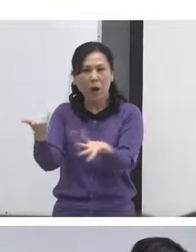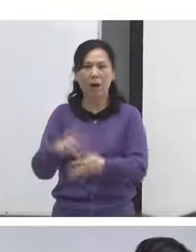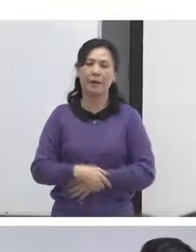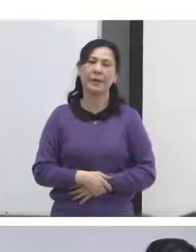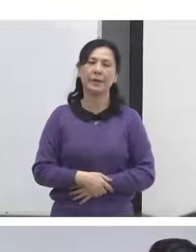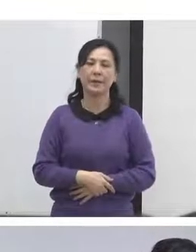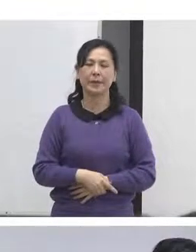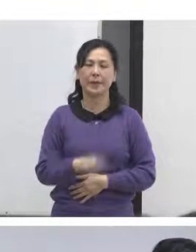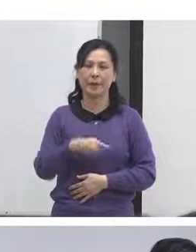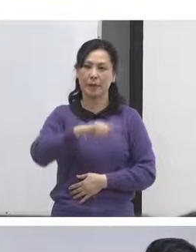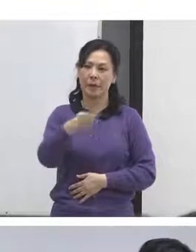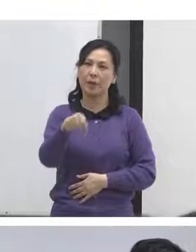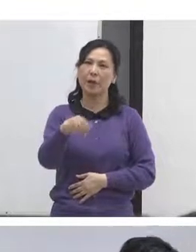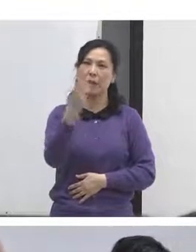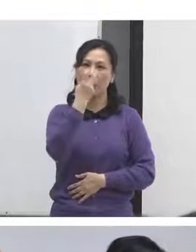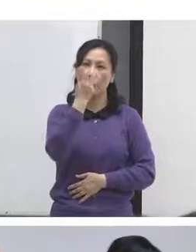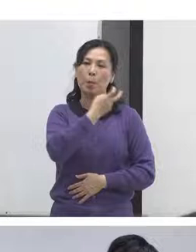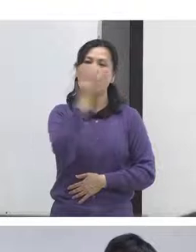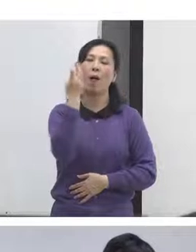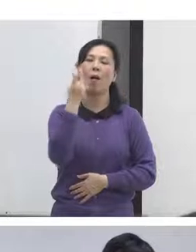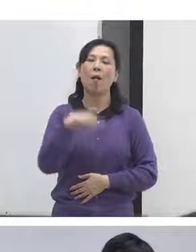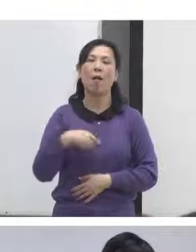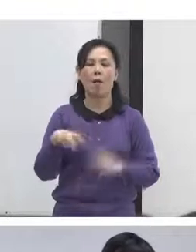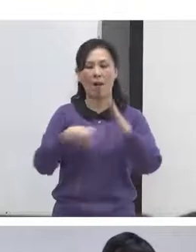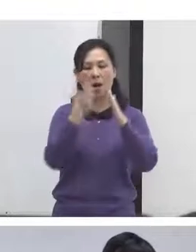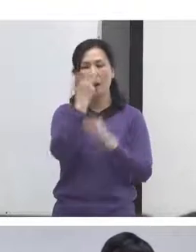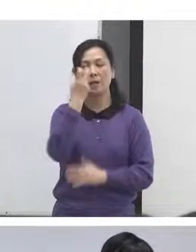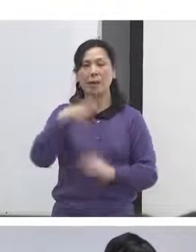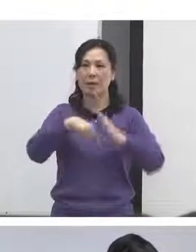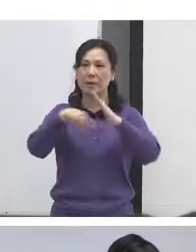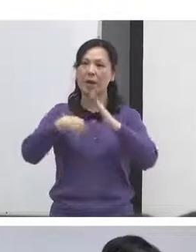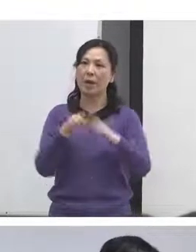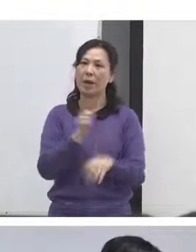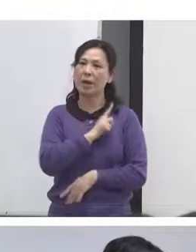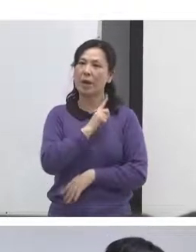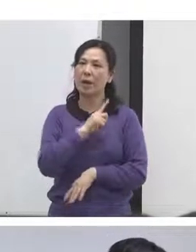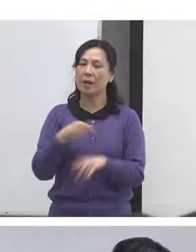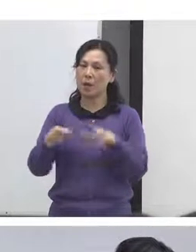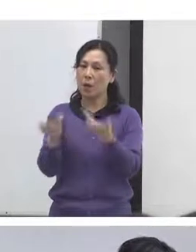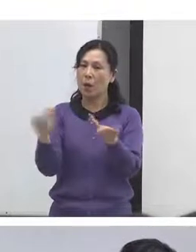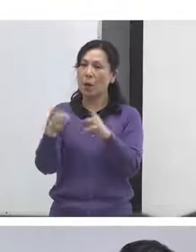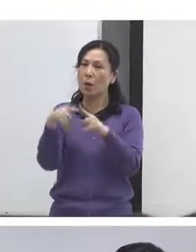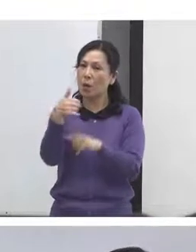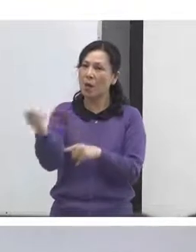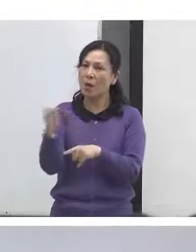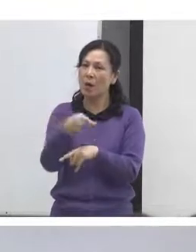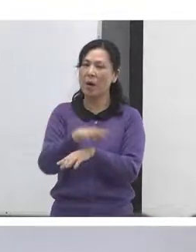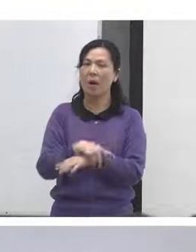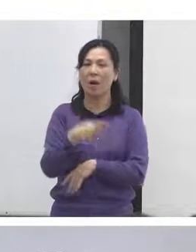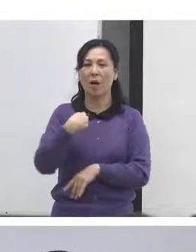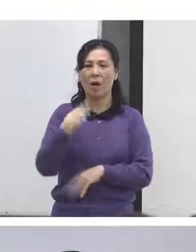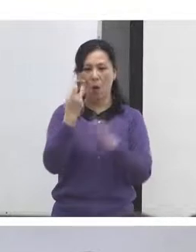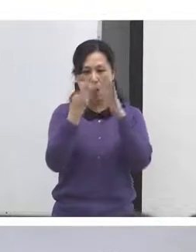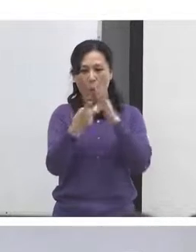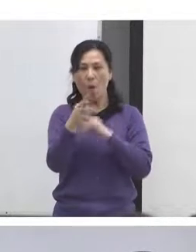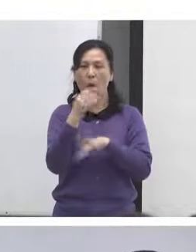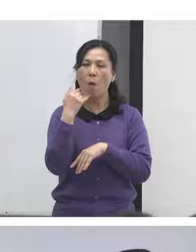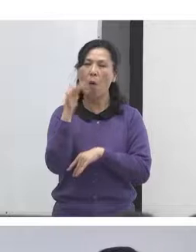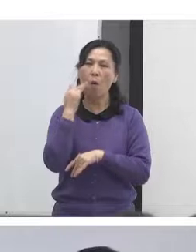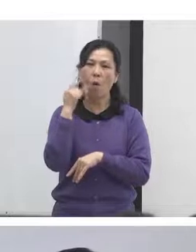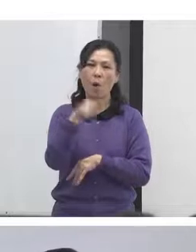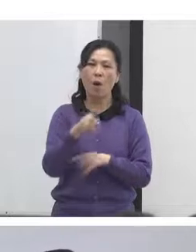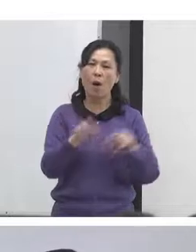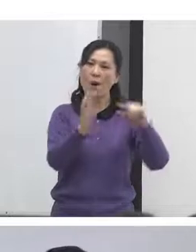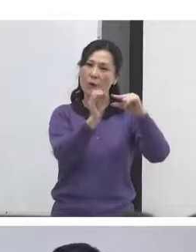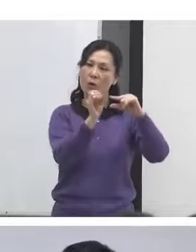后，后来我们有查到，就是说在监察院里面自己的公务员出国考察，他写报告中就有写到说，现今就营 V 政府网站查阅